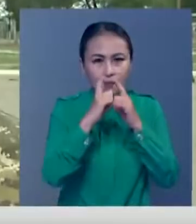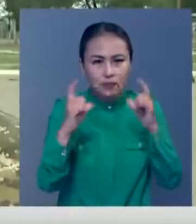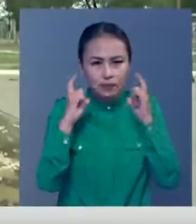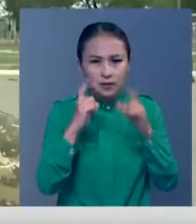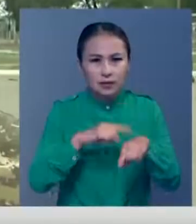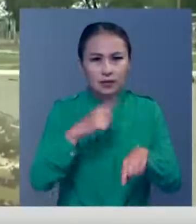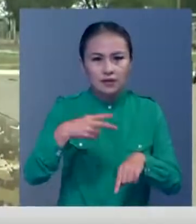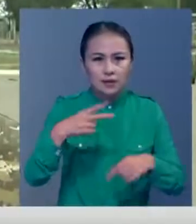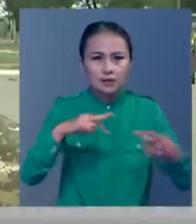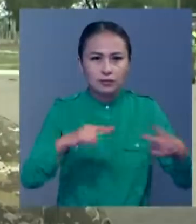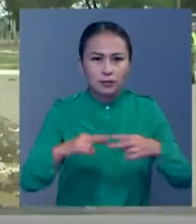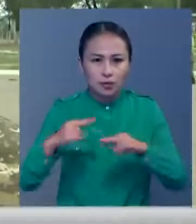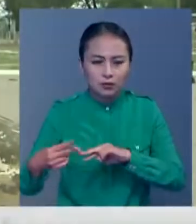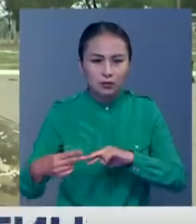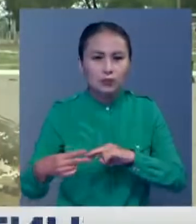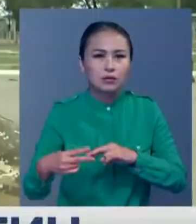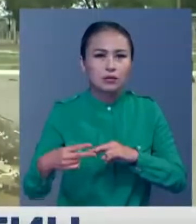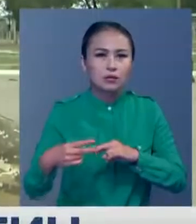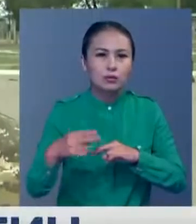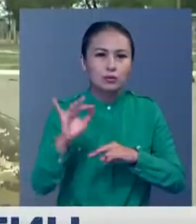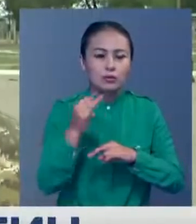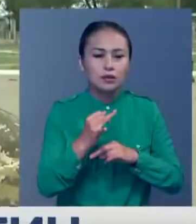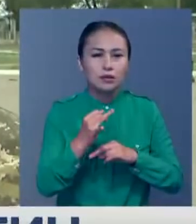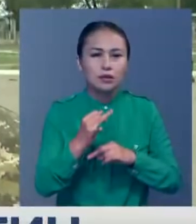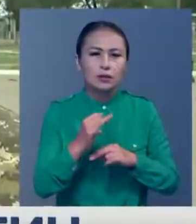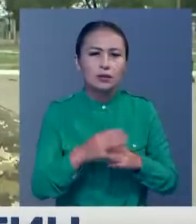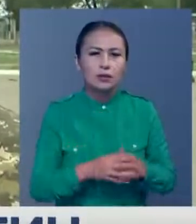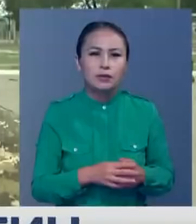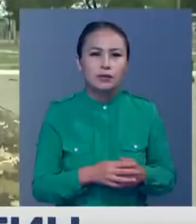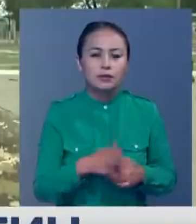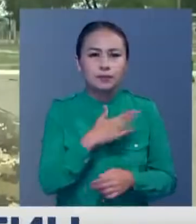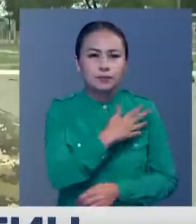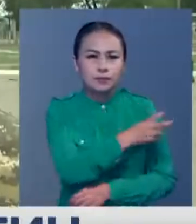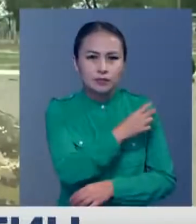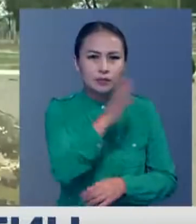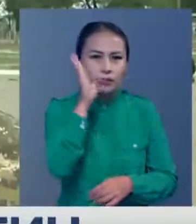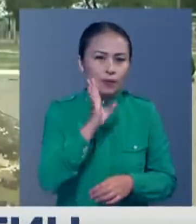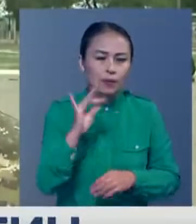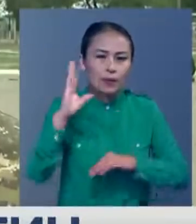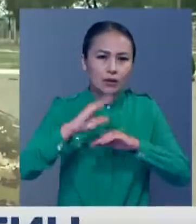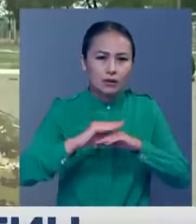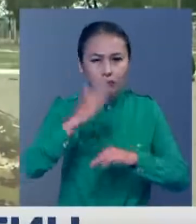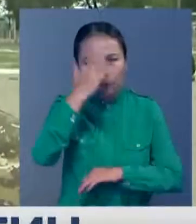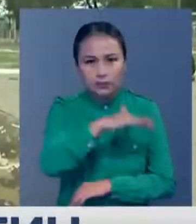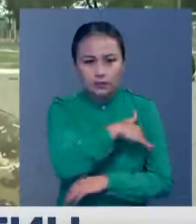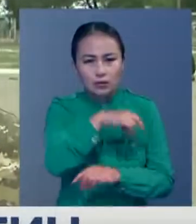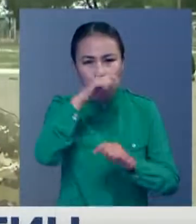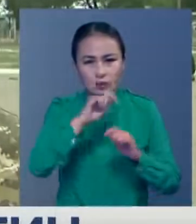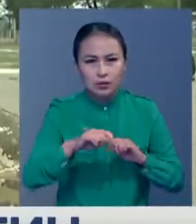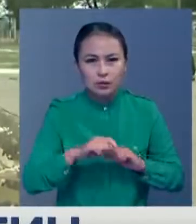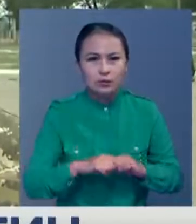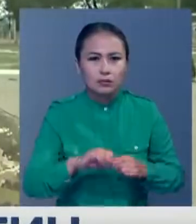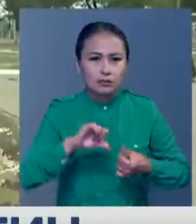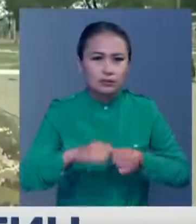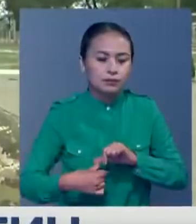бетпердемізді 2 сағат сайын ауыстырамыз және де біздің медбикелер азанда және кешкісін дене қызуымызды дене